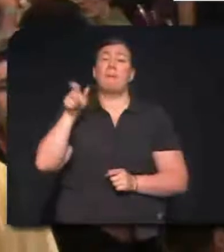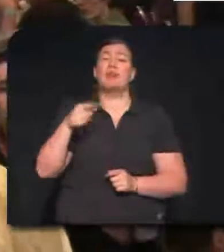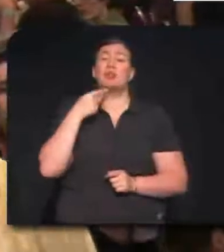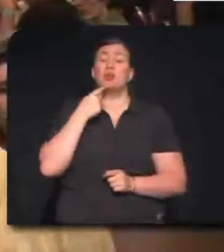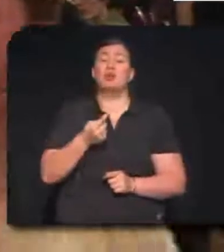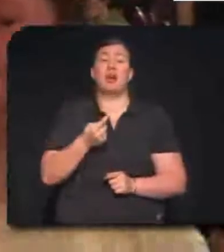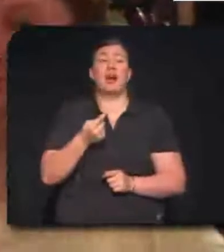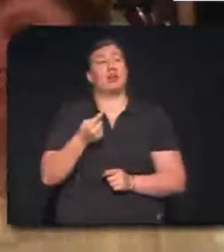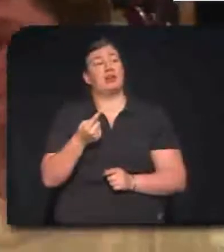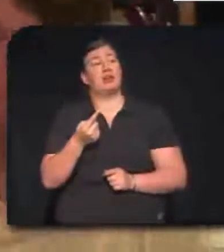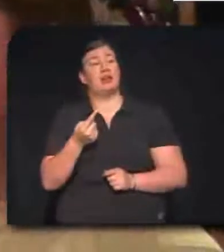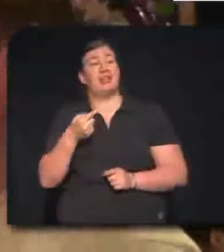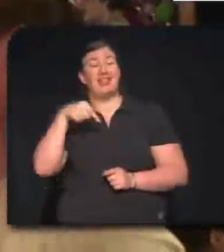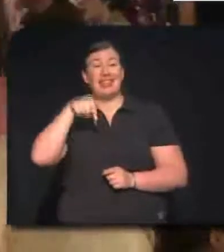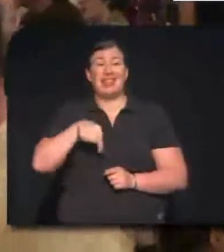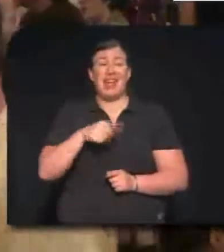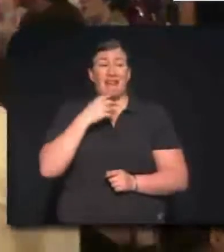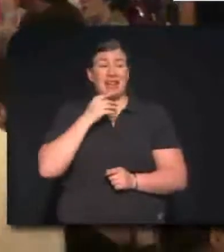stellen